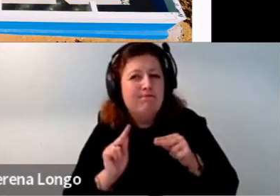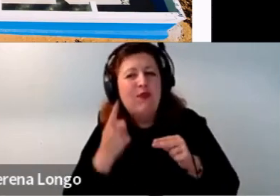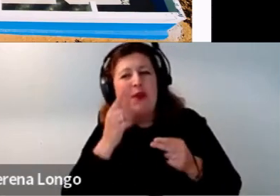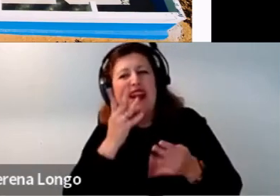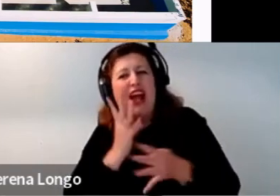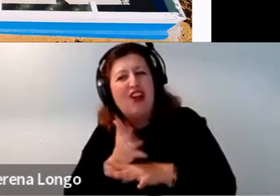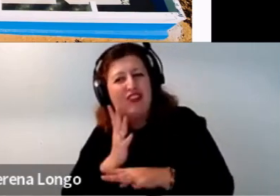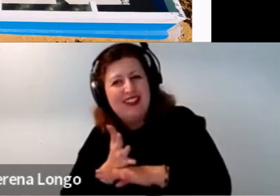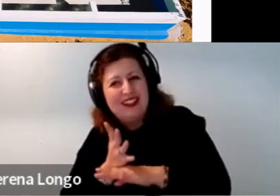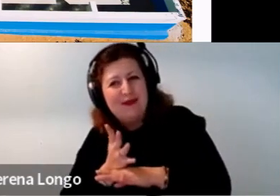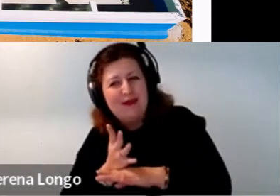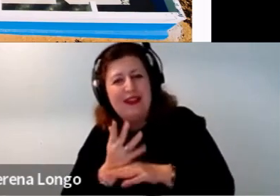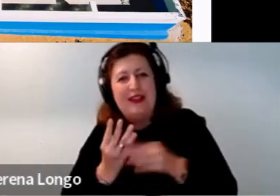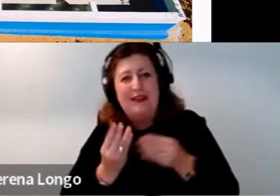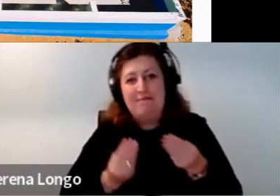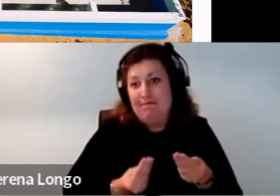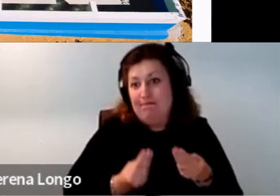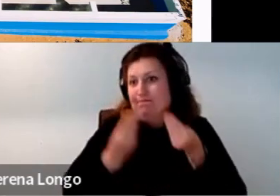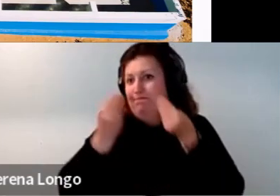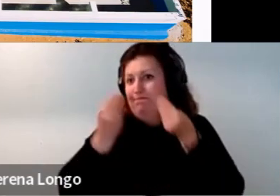accessibili.